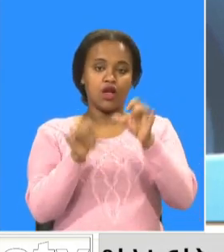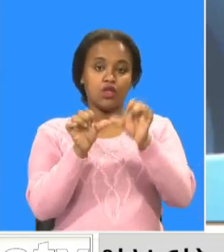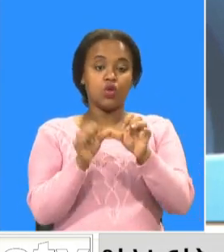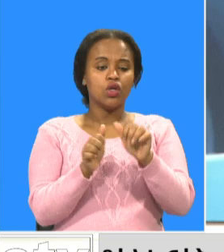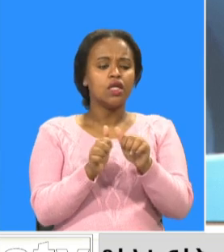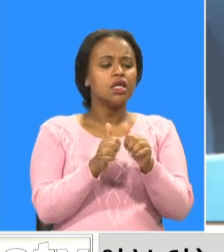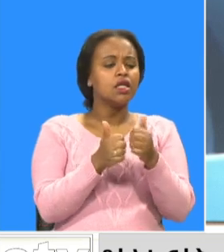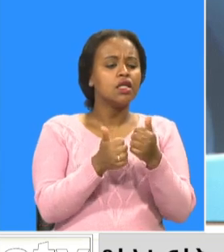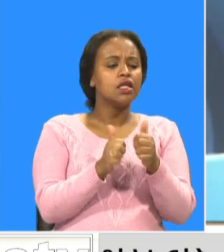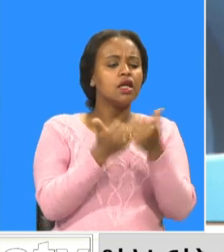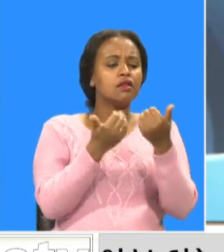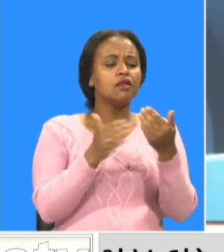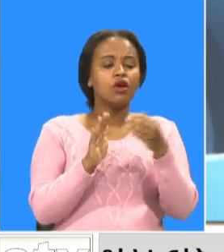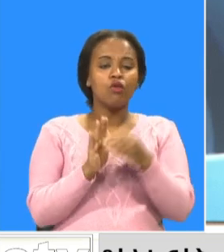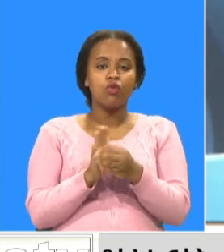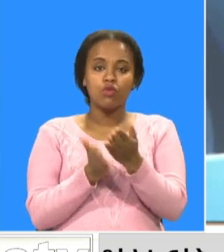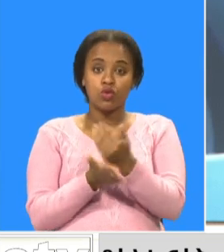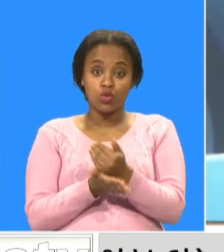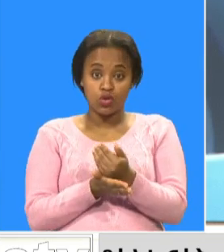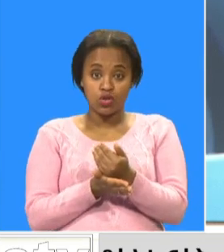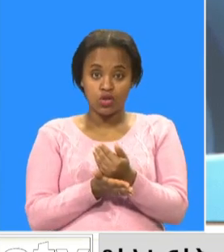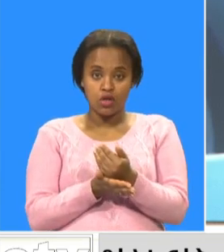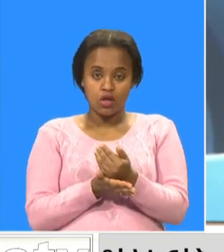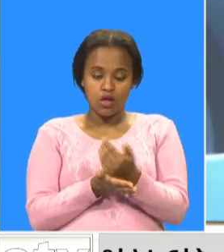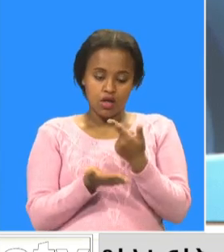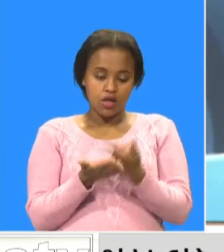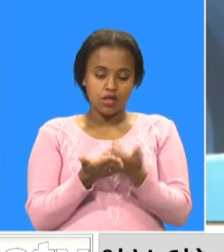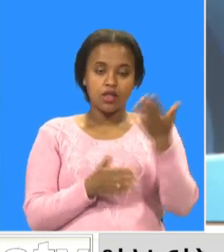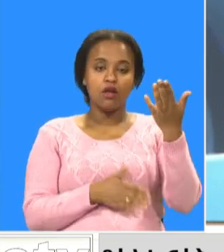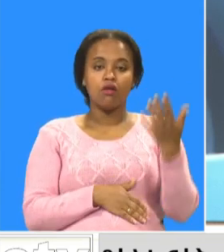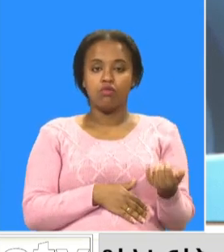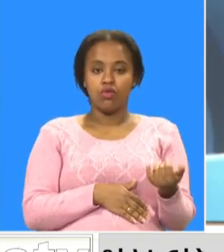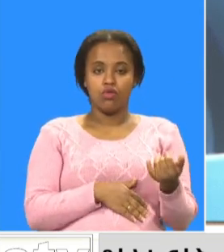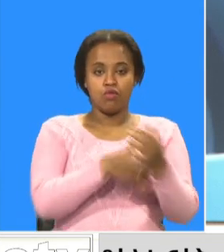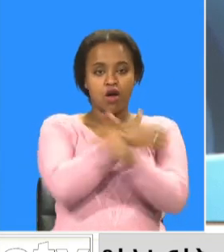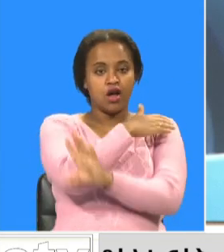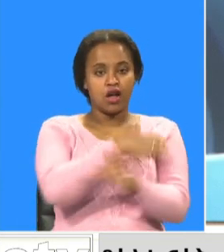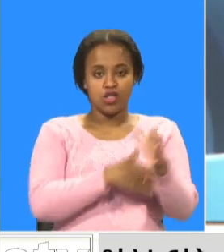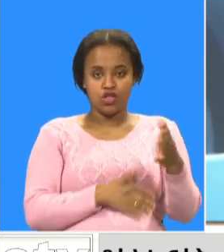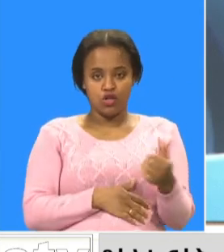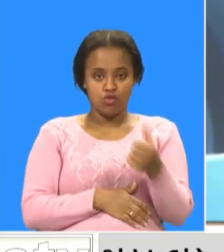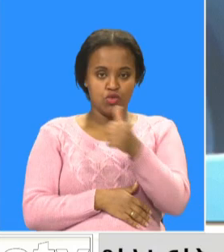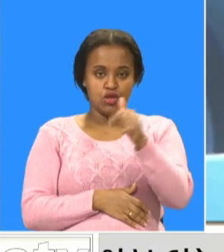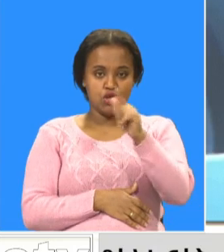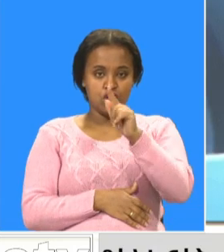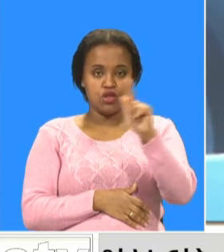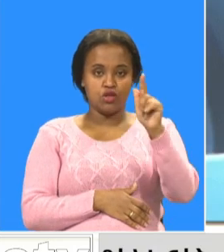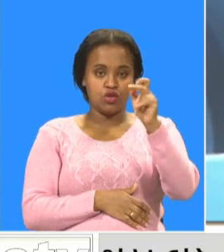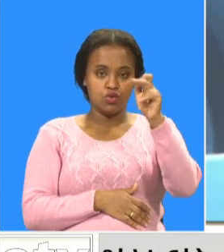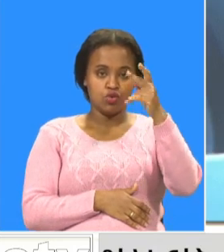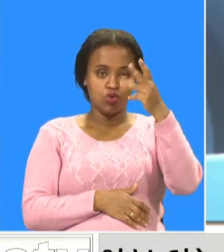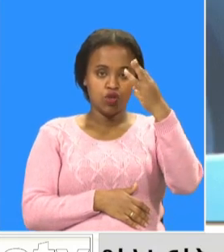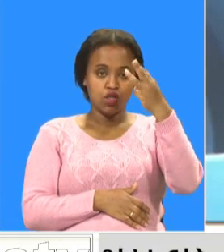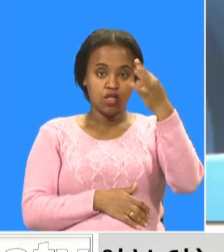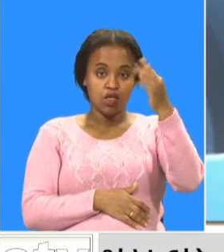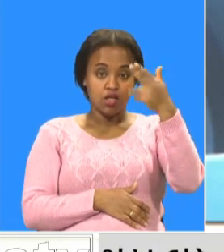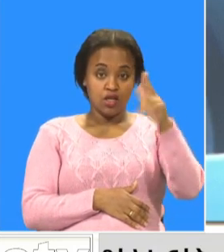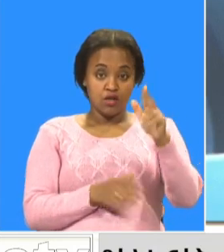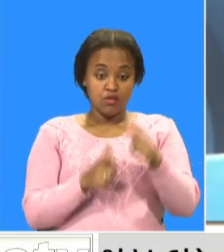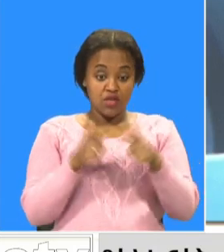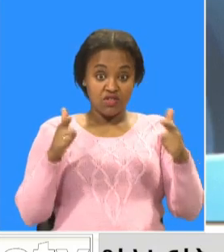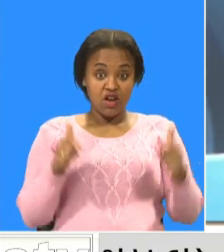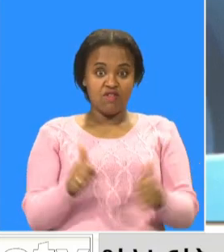እንዴት ገቡ? መጀመሪያም እነዚህ ምርቶች በሀገር ውስጥ ነበሩ። ምክንያቱም ሀገራችን ኢንዱስትሪ መስፋፋትን ተከትሎ